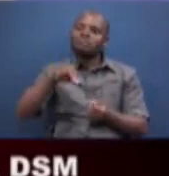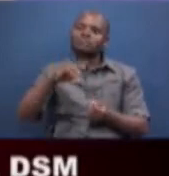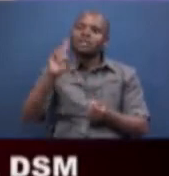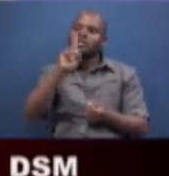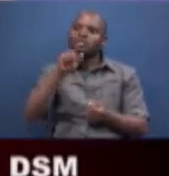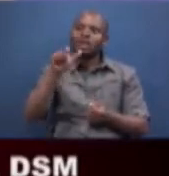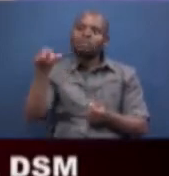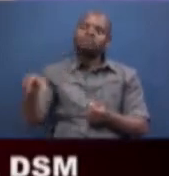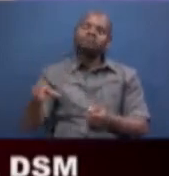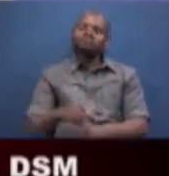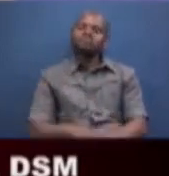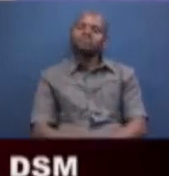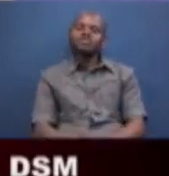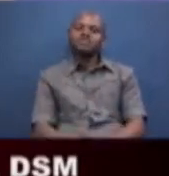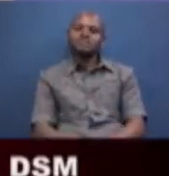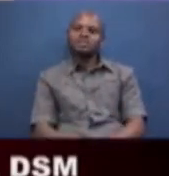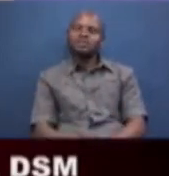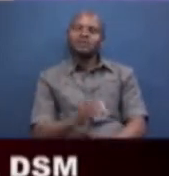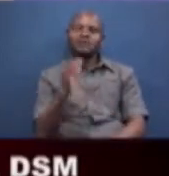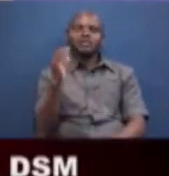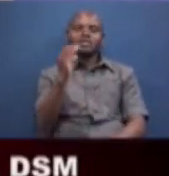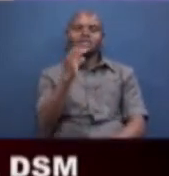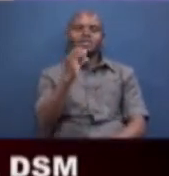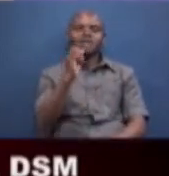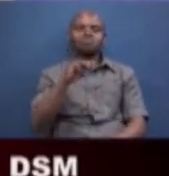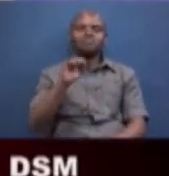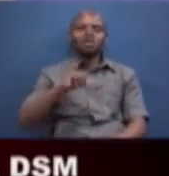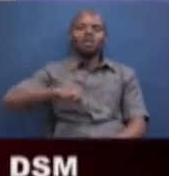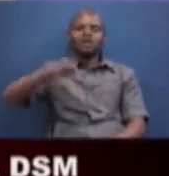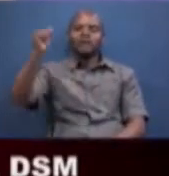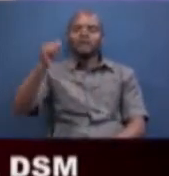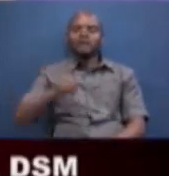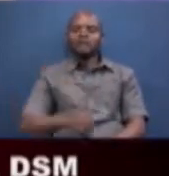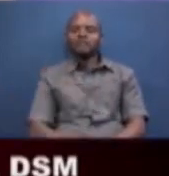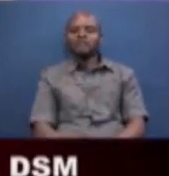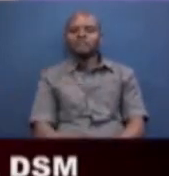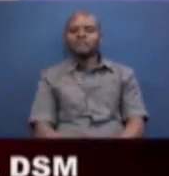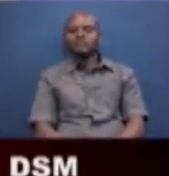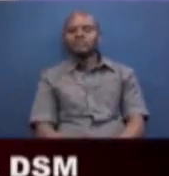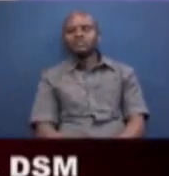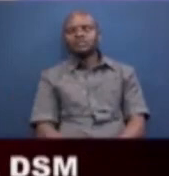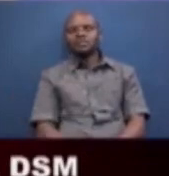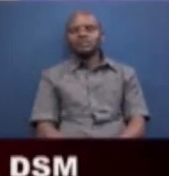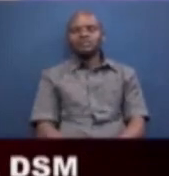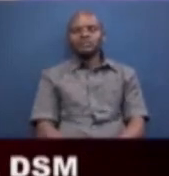na sio la mtu. CCM oye. CCM oye.